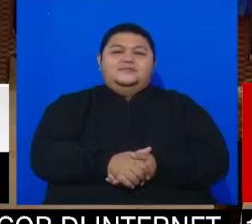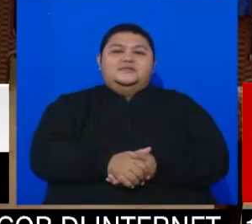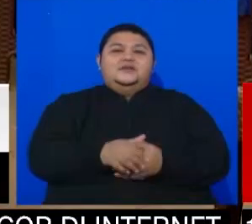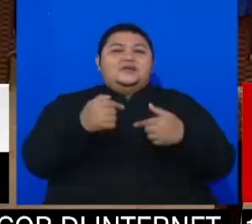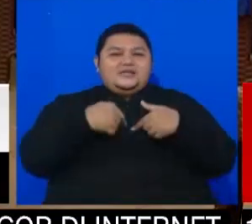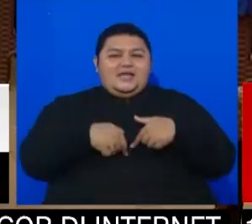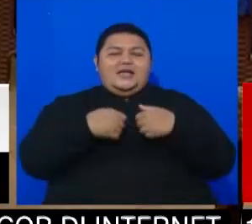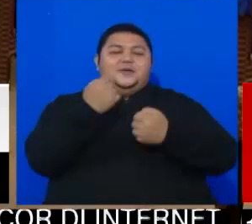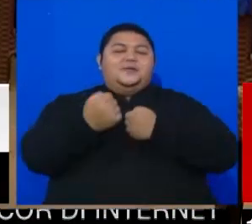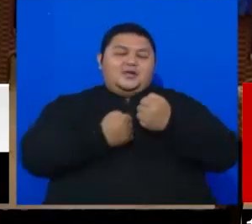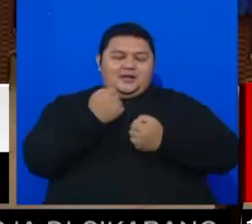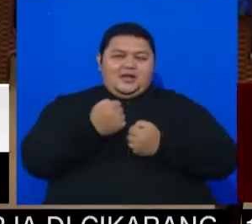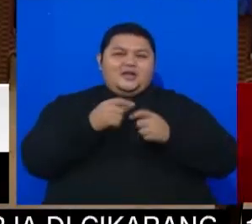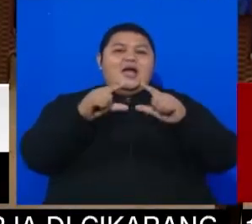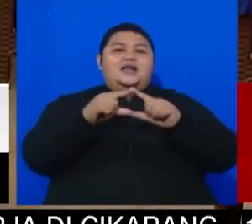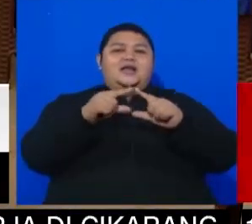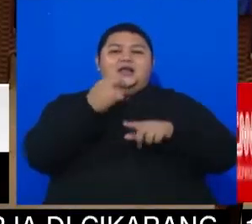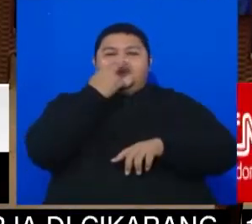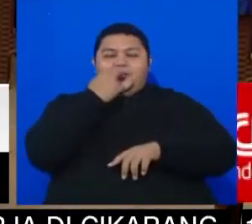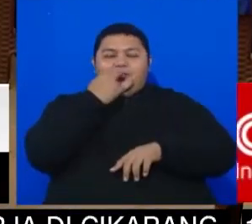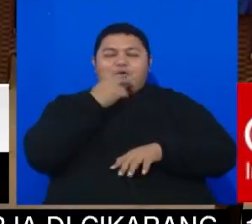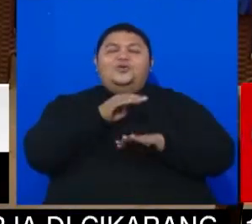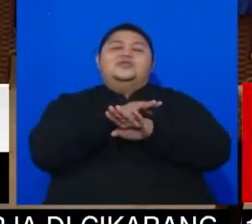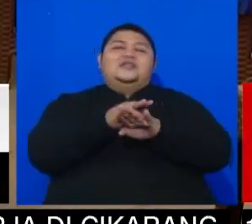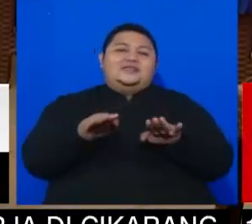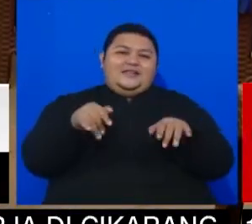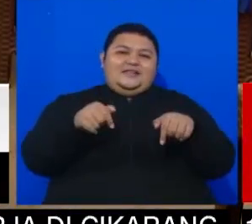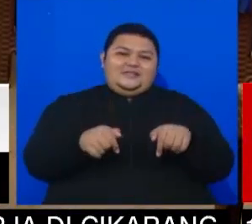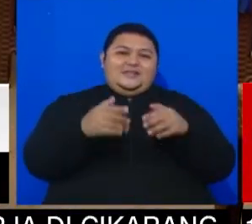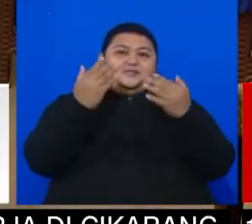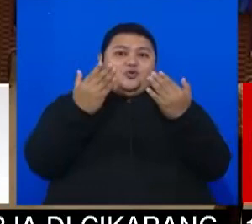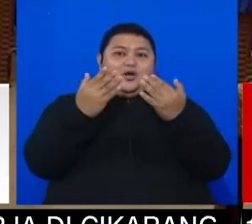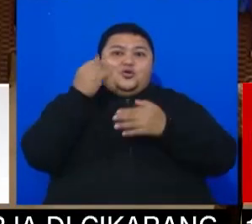seorang pengusaha angkringan di Kota Bandung berakhir di sini. Mudah-mudahan bisa menjadi